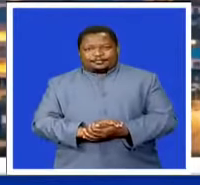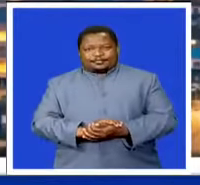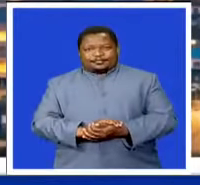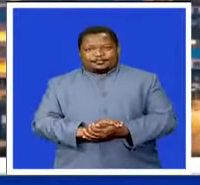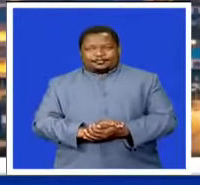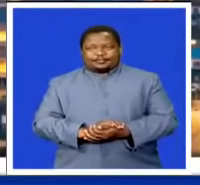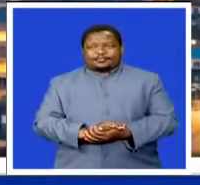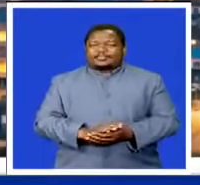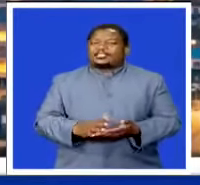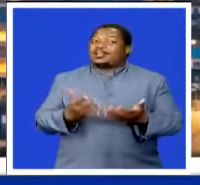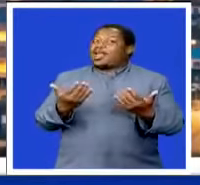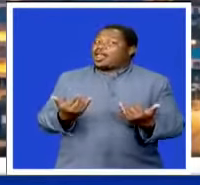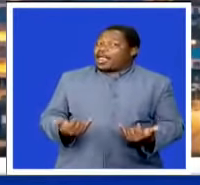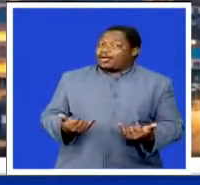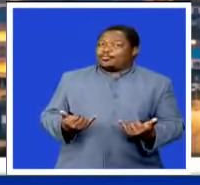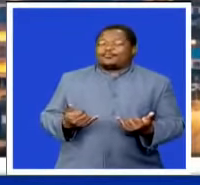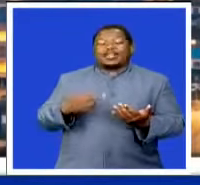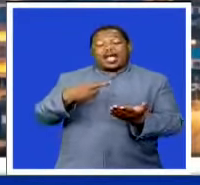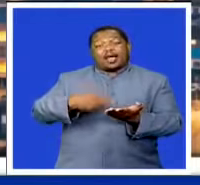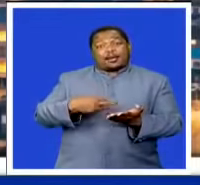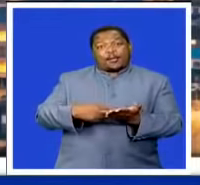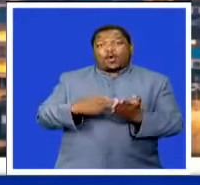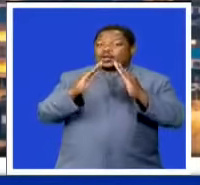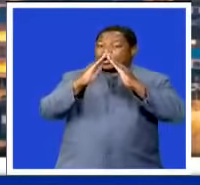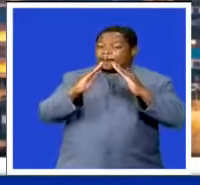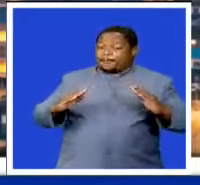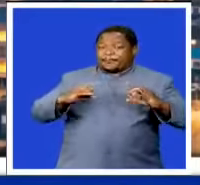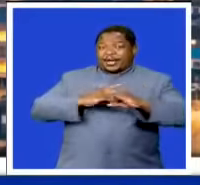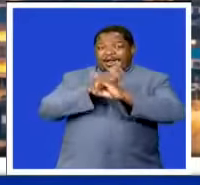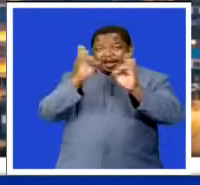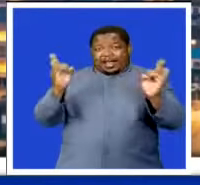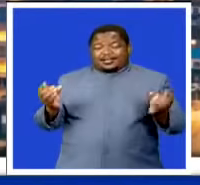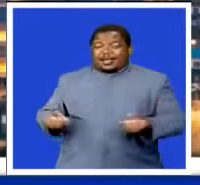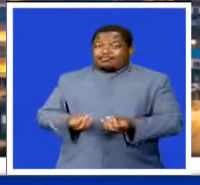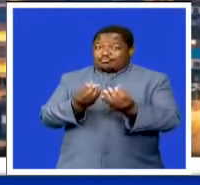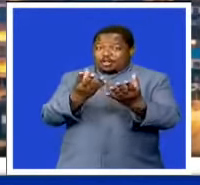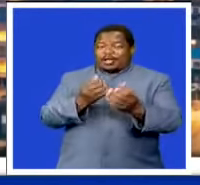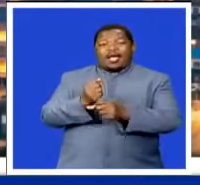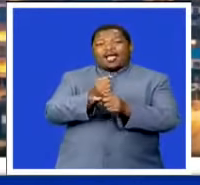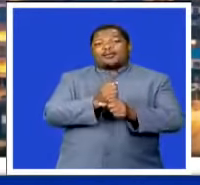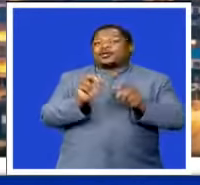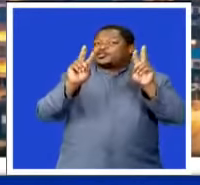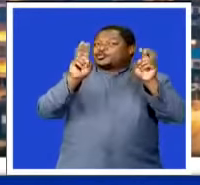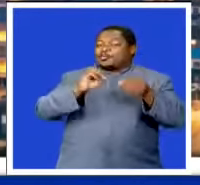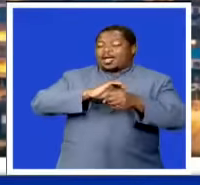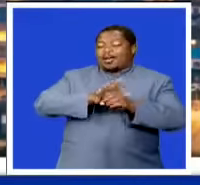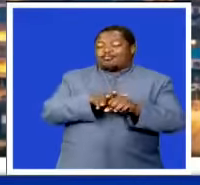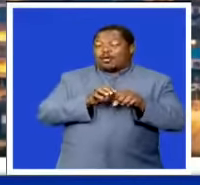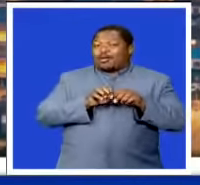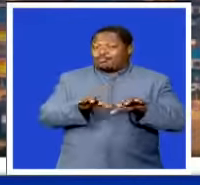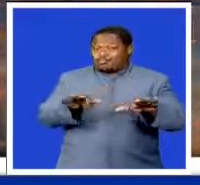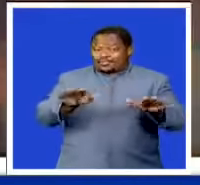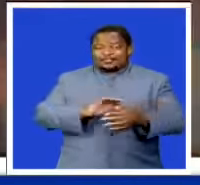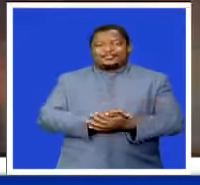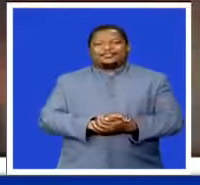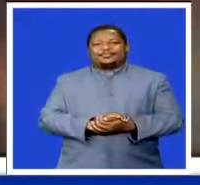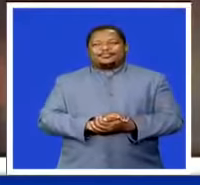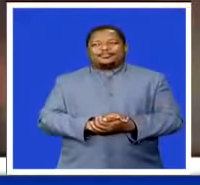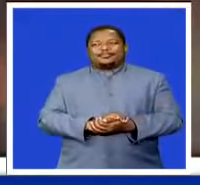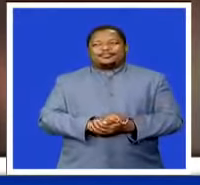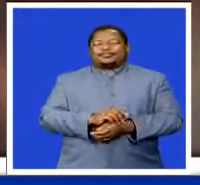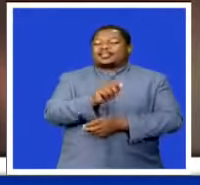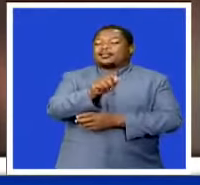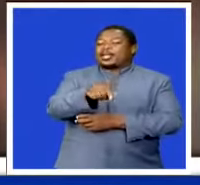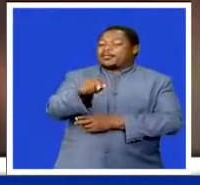Kulesikhathi lesi maswahla mahle sitawubuka nanku umbiko lobuya itiko letempilo mayelana nemkhuhlane i-COVID-19.